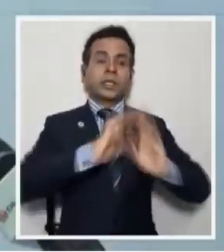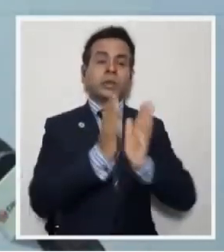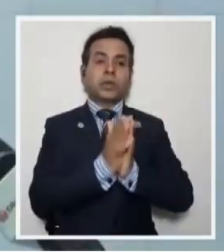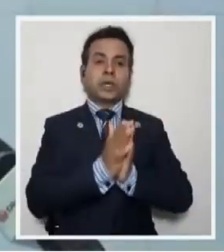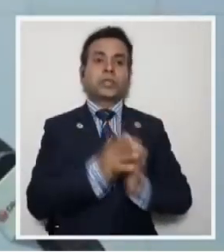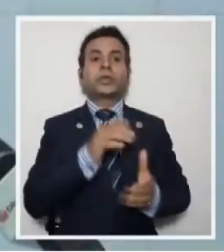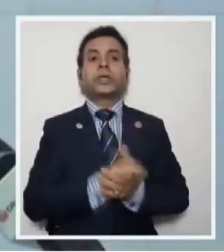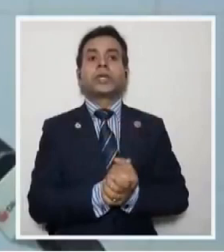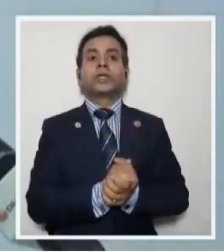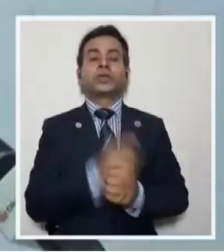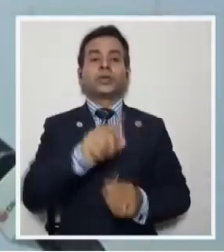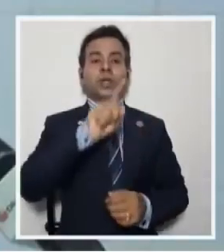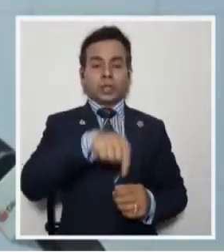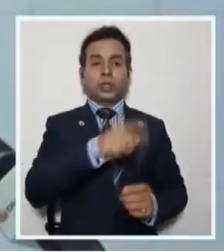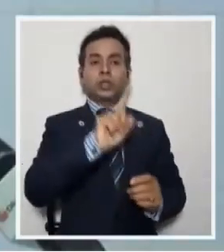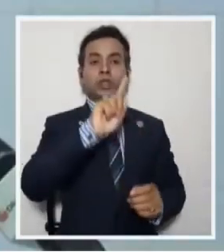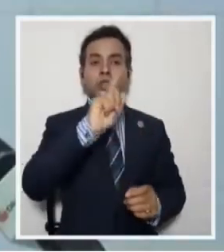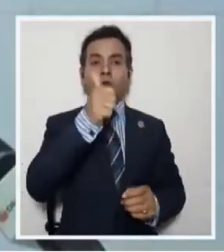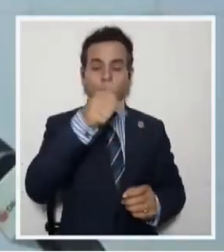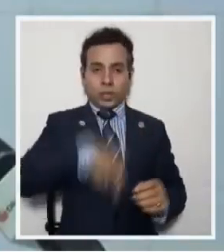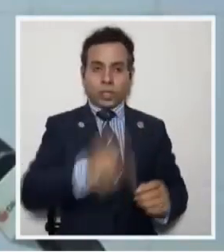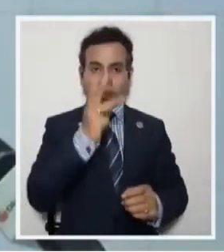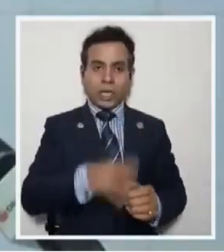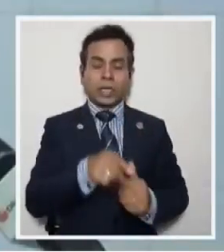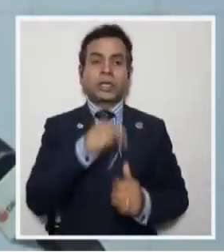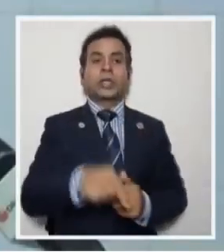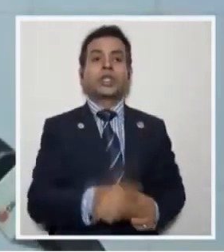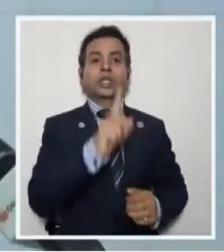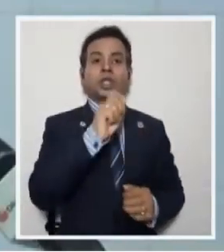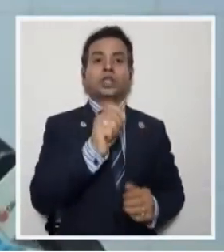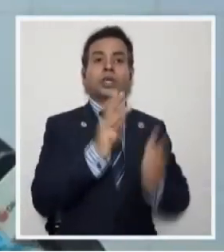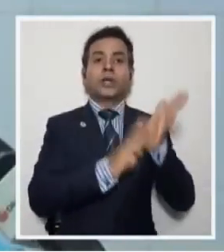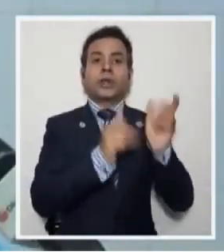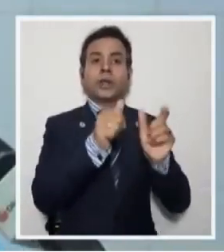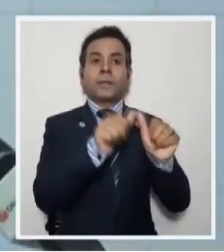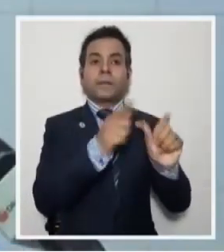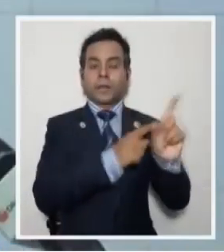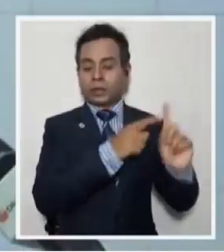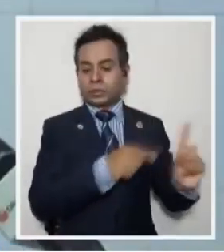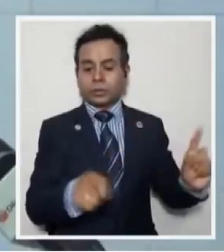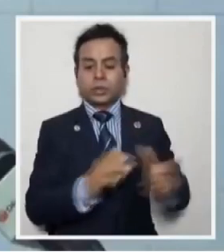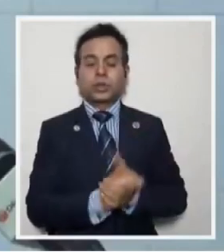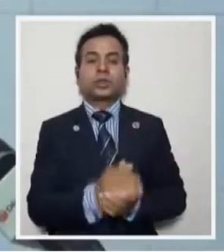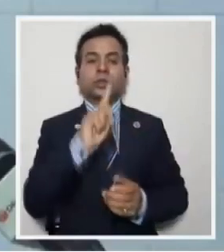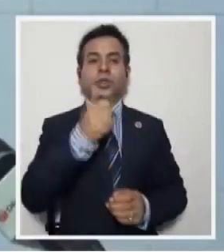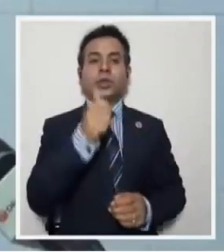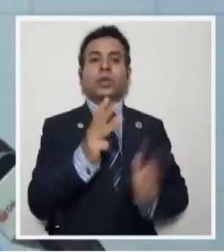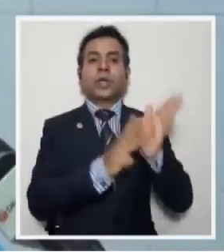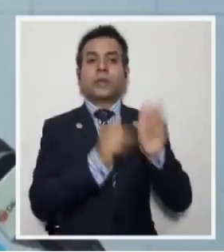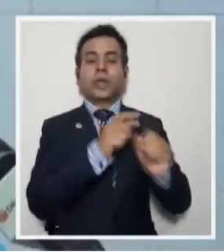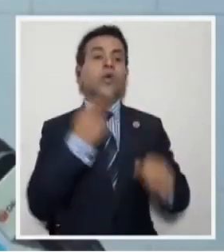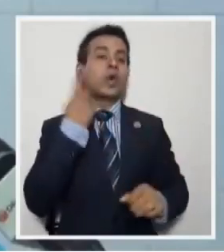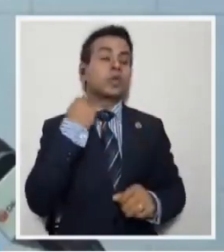থেকে 16 মে, আজকে আমরা 14ই মেতে। আমি গত 3 সপ্তাহে আমাদের যা পরিবর্তন হয়েছে এটি আমি আপনাদের সামনে তুলে ধরতে